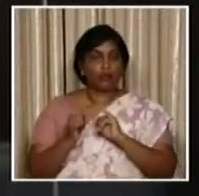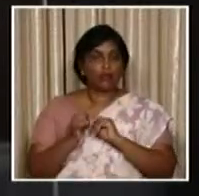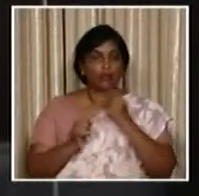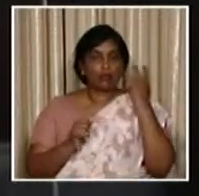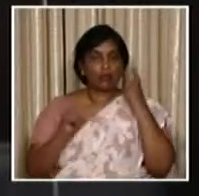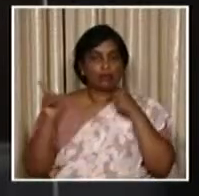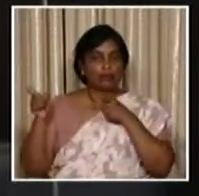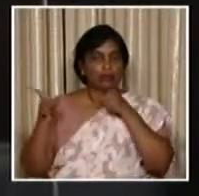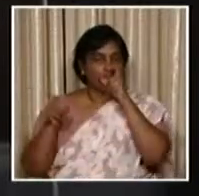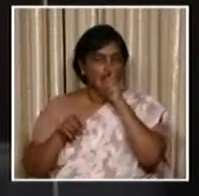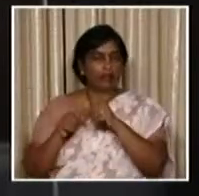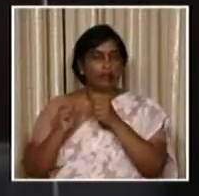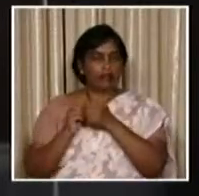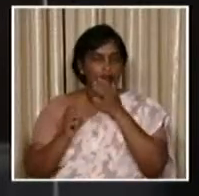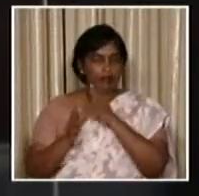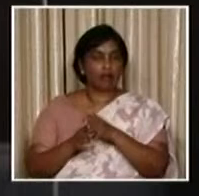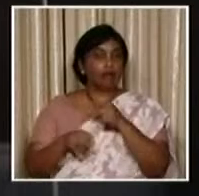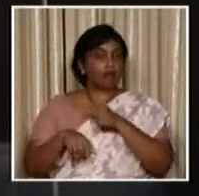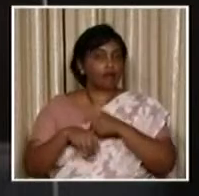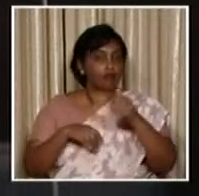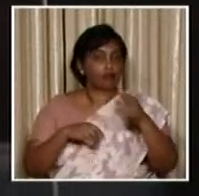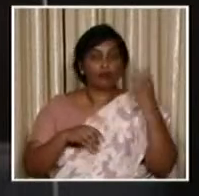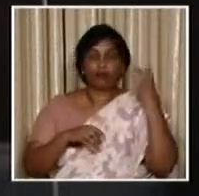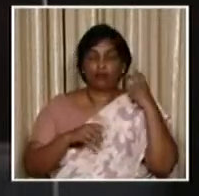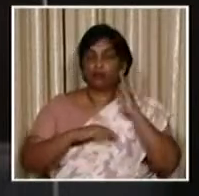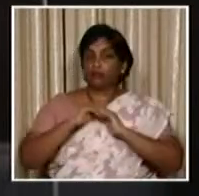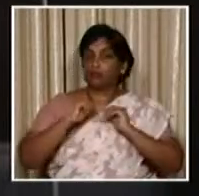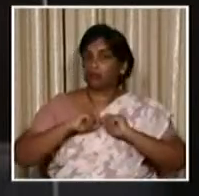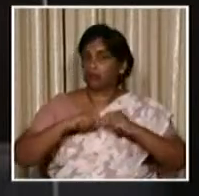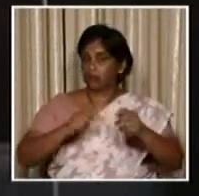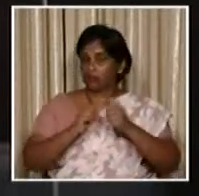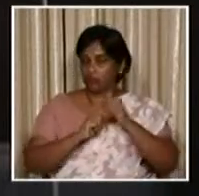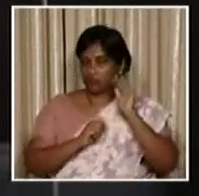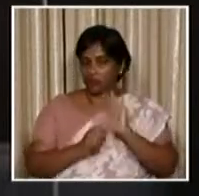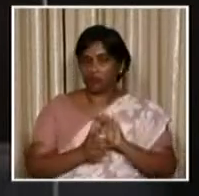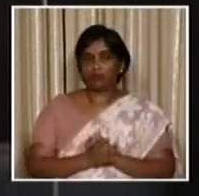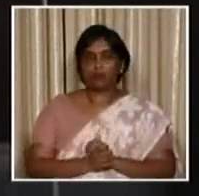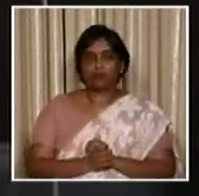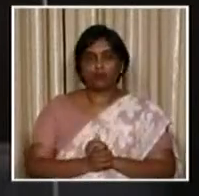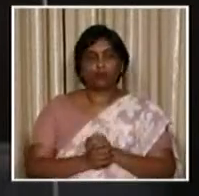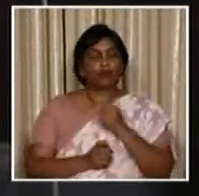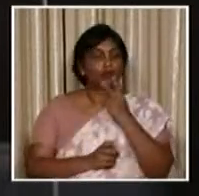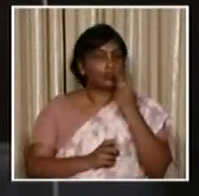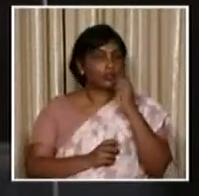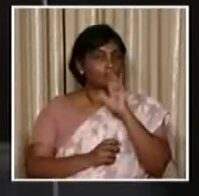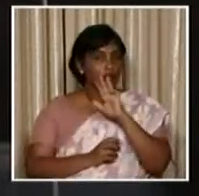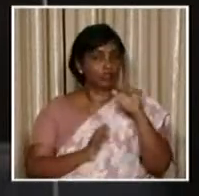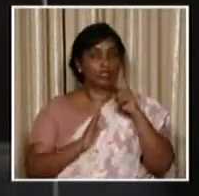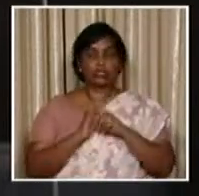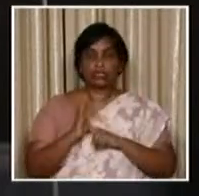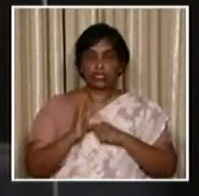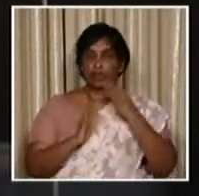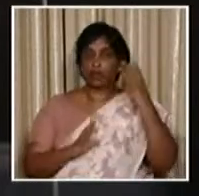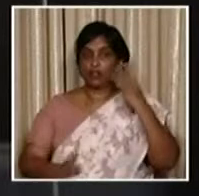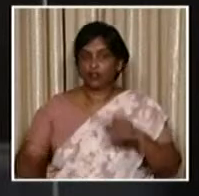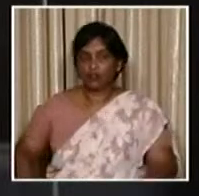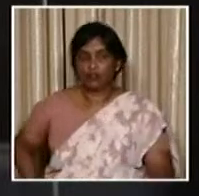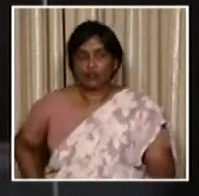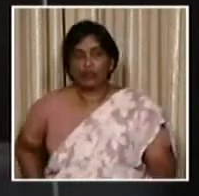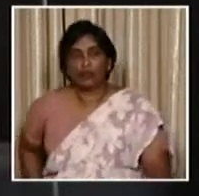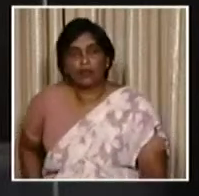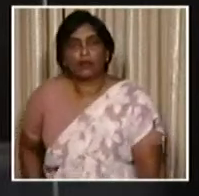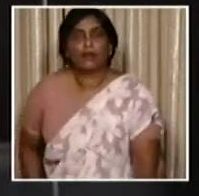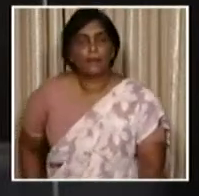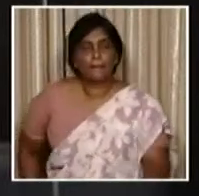ada kira. Dor mek kalle ya tulat saharan lak liat bagai napatan gatta. Jeda dahana me Januari tu na,